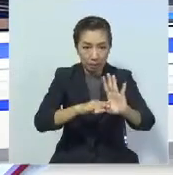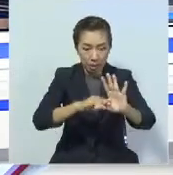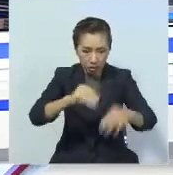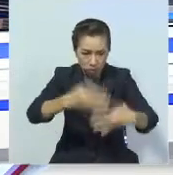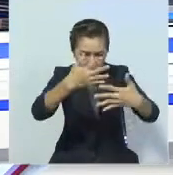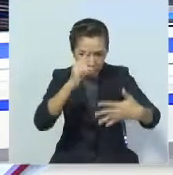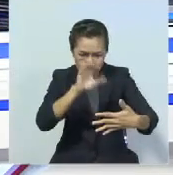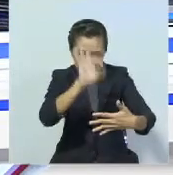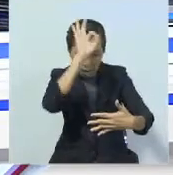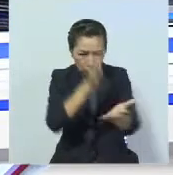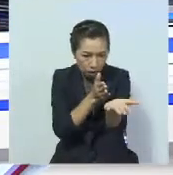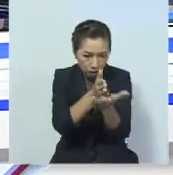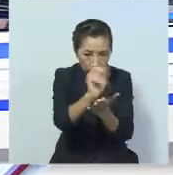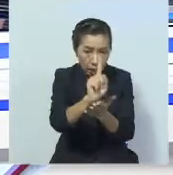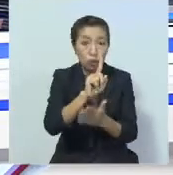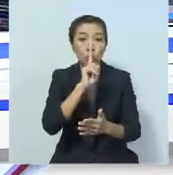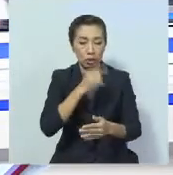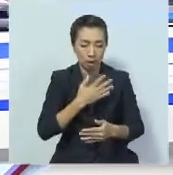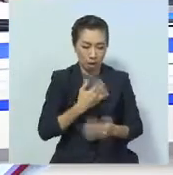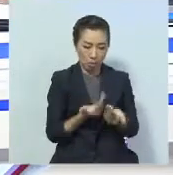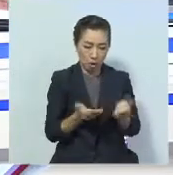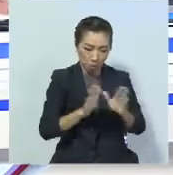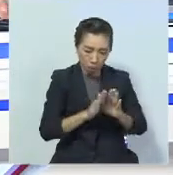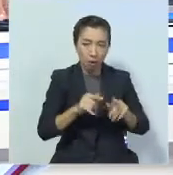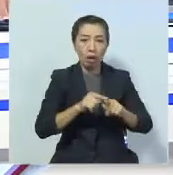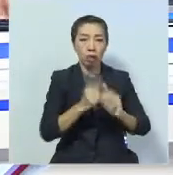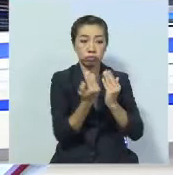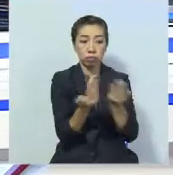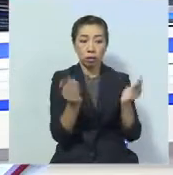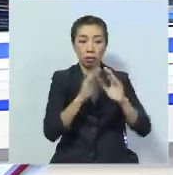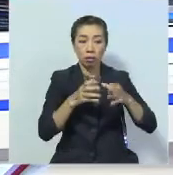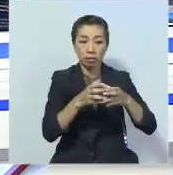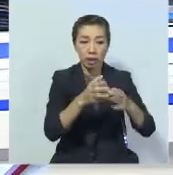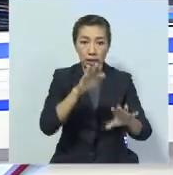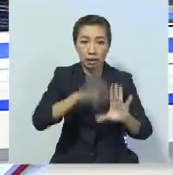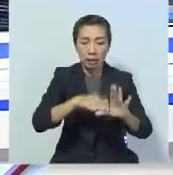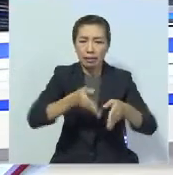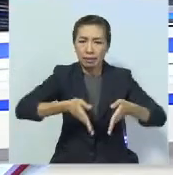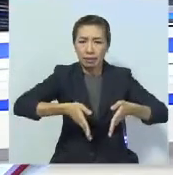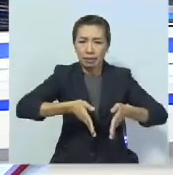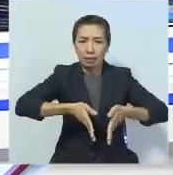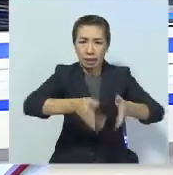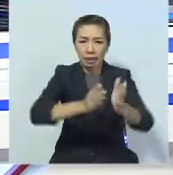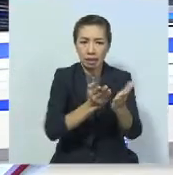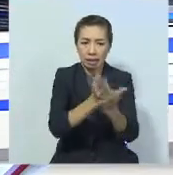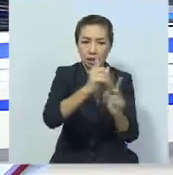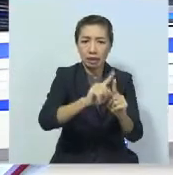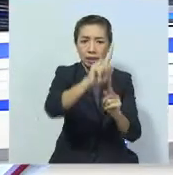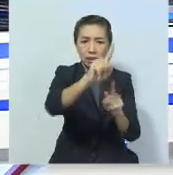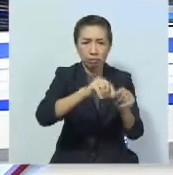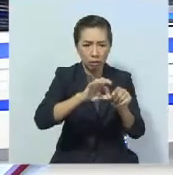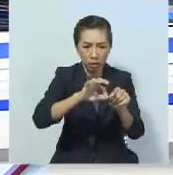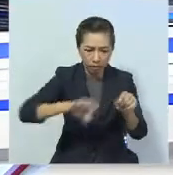มาะสมนะคะถ้าเกิดใครมาเป็นครอบครัวมีลูกมีหลานพาไปร่วมปั่นได้เพราะว่าเส้นทางแรกเนี่ยระยะทางประมาณแค่ประ